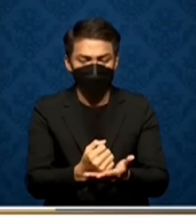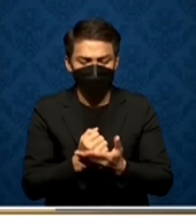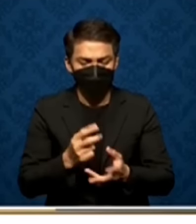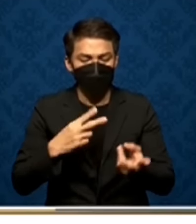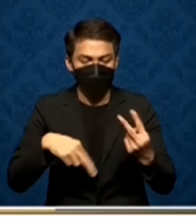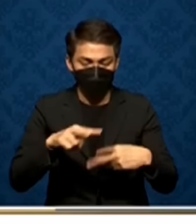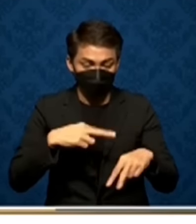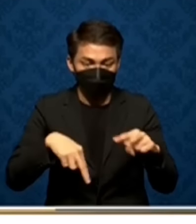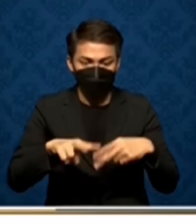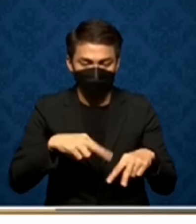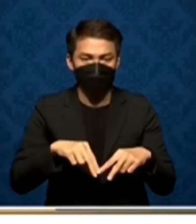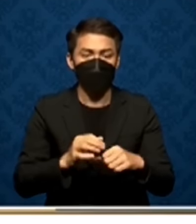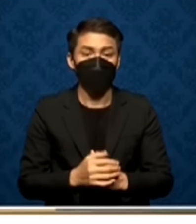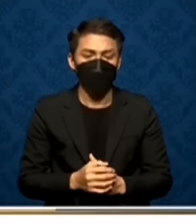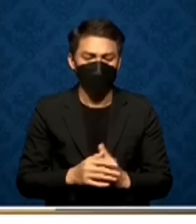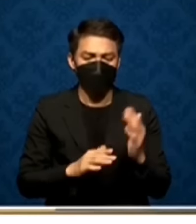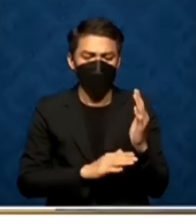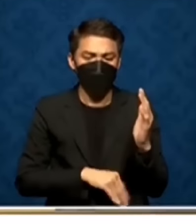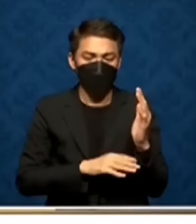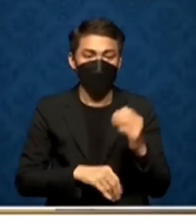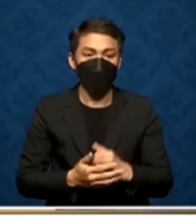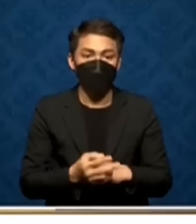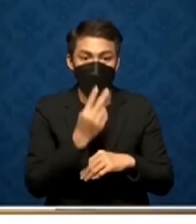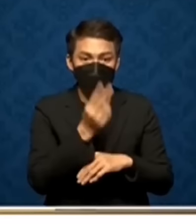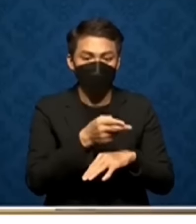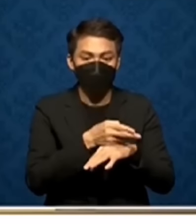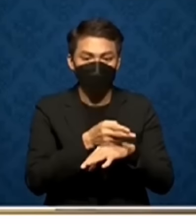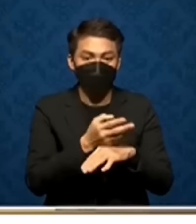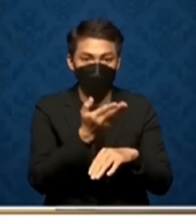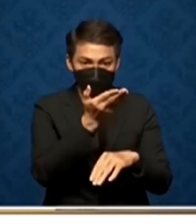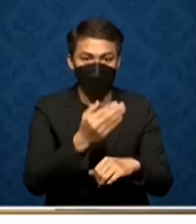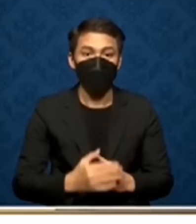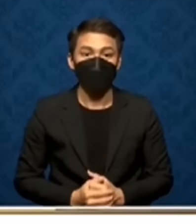ขอให้เปิดดูแล้วเดี๋ยวผมจะอธิบายขยายต่อ นิดนึงเชิญครับ